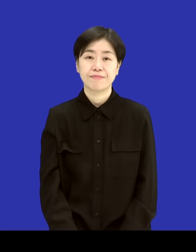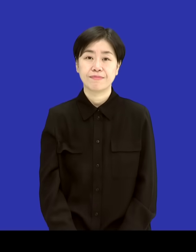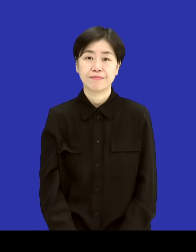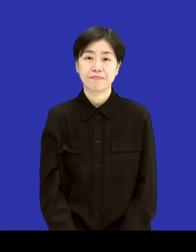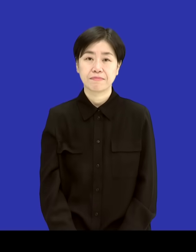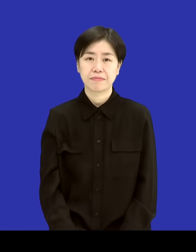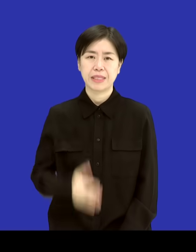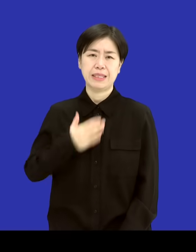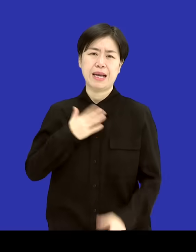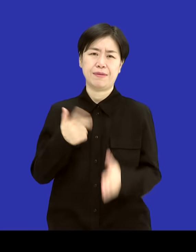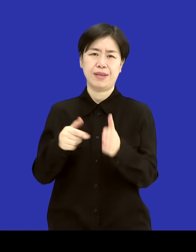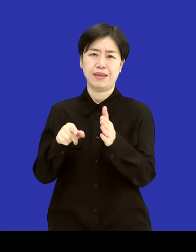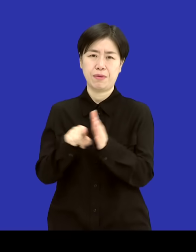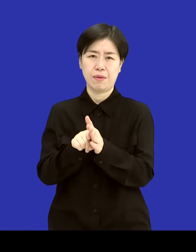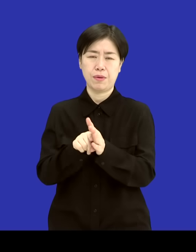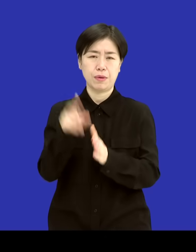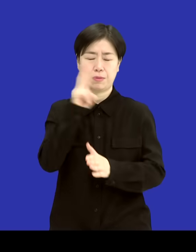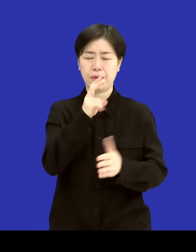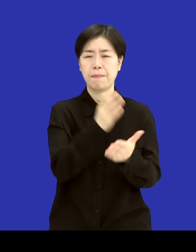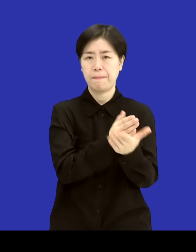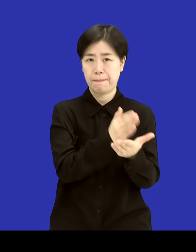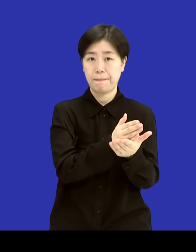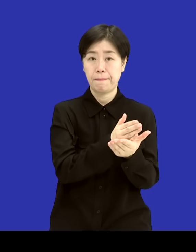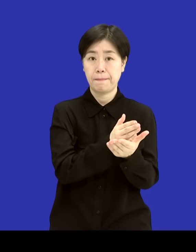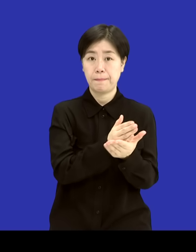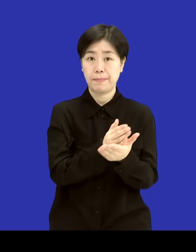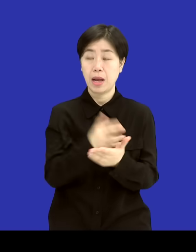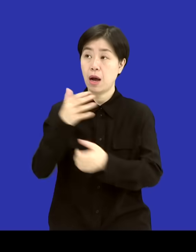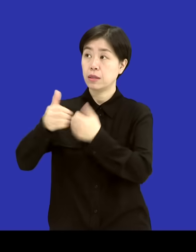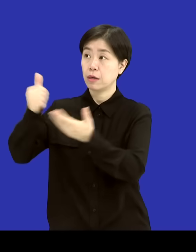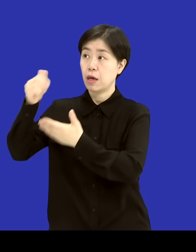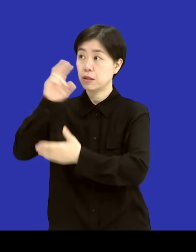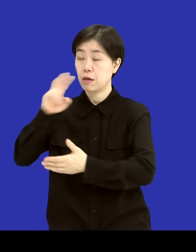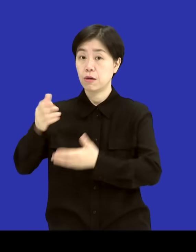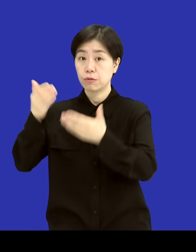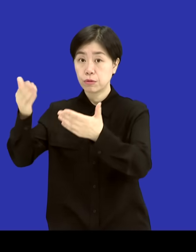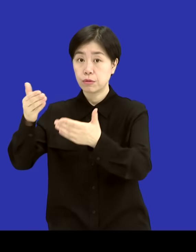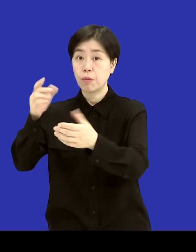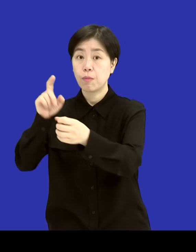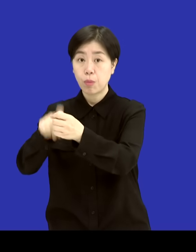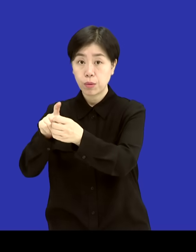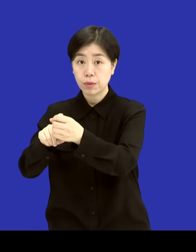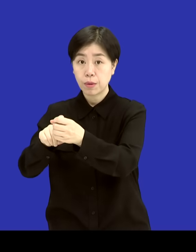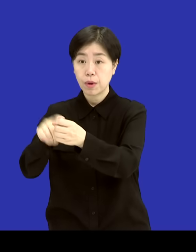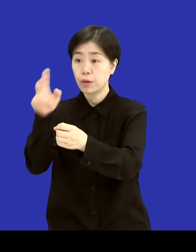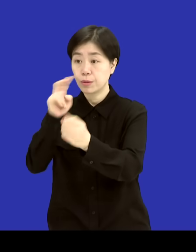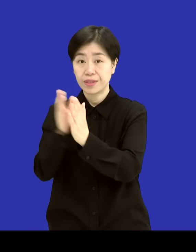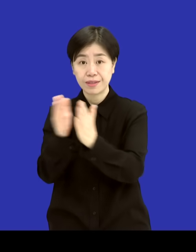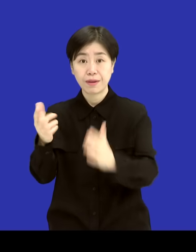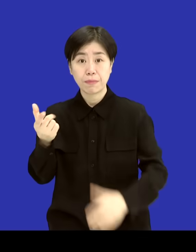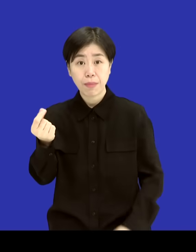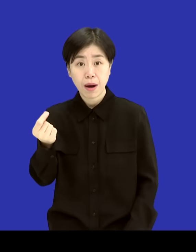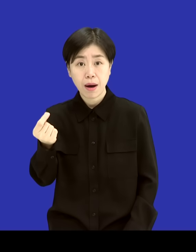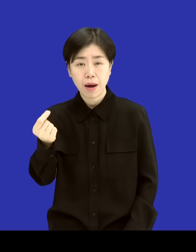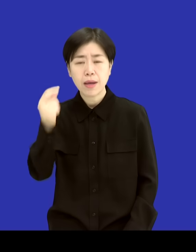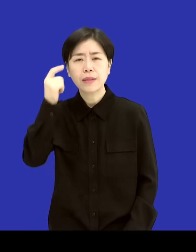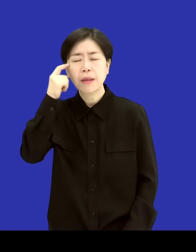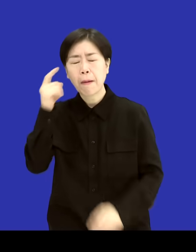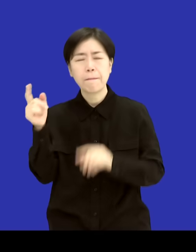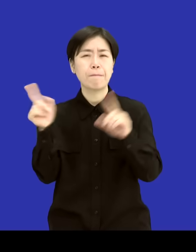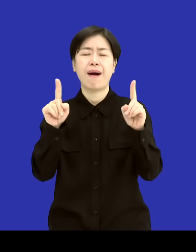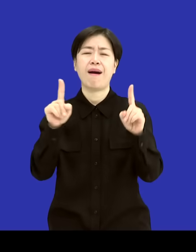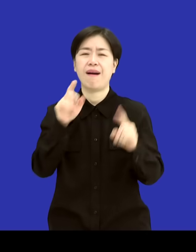너를 위해서 노래하지 마라. 너가 찬양하고 싶어서 성악을 시작한 거 아니니라는 네네. 그런 마음을 그때